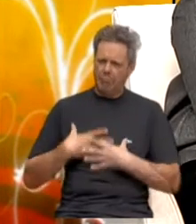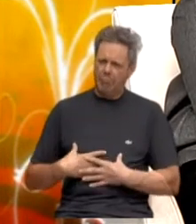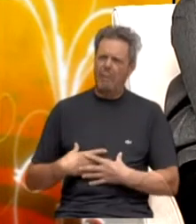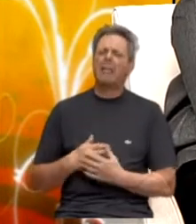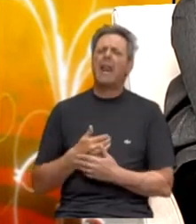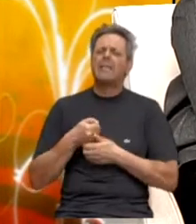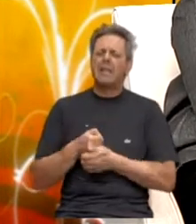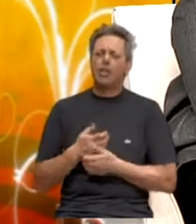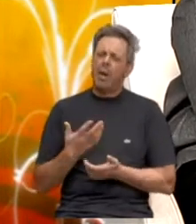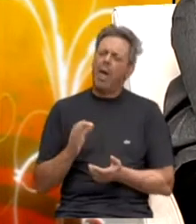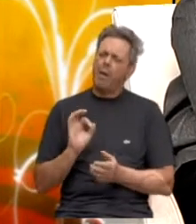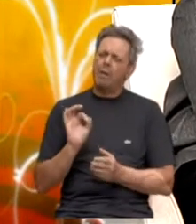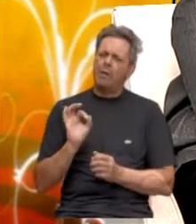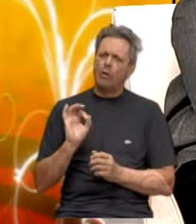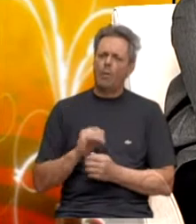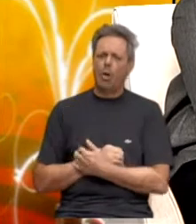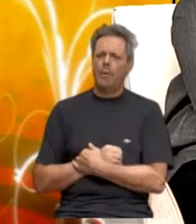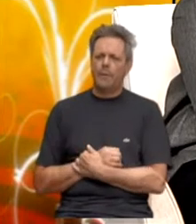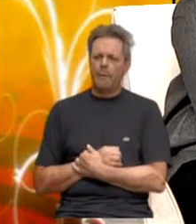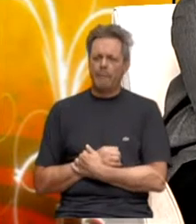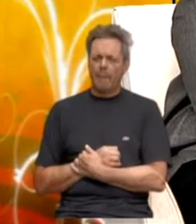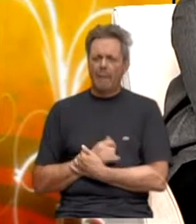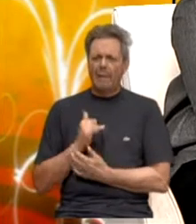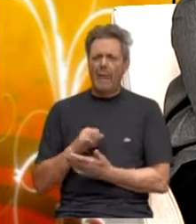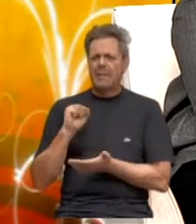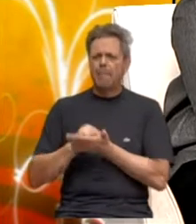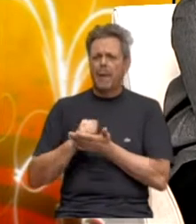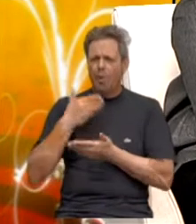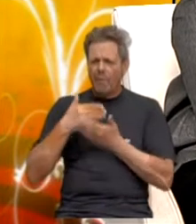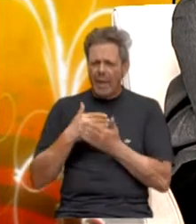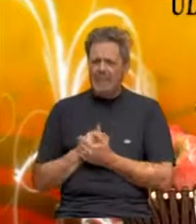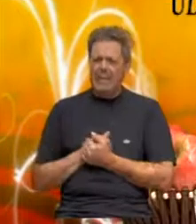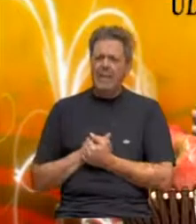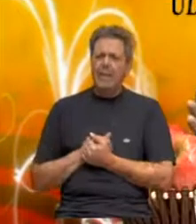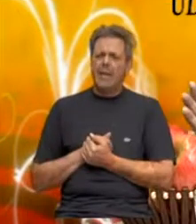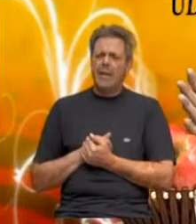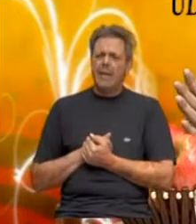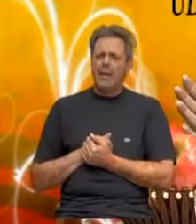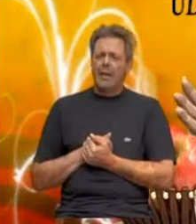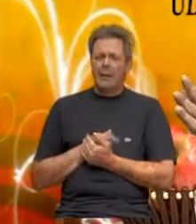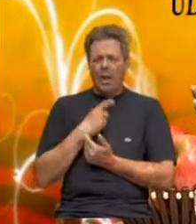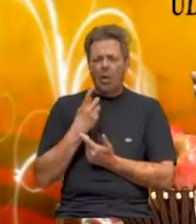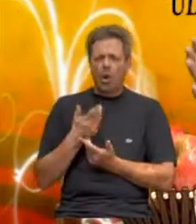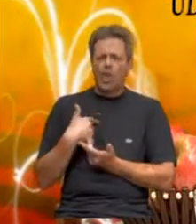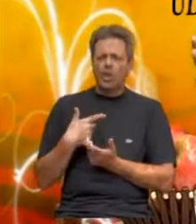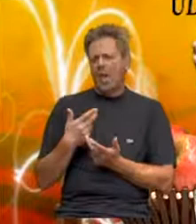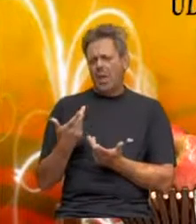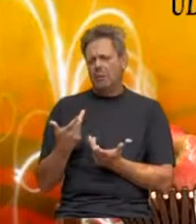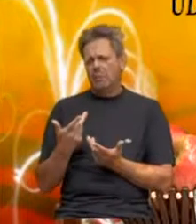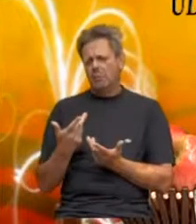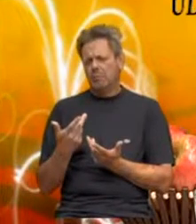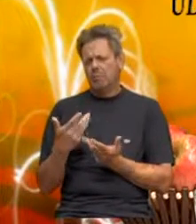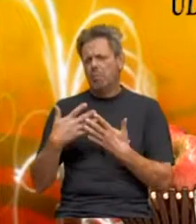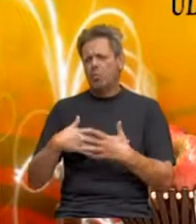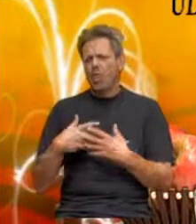samo podsjetiti, jer nisam sve zapamtila danas na preskonferenciji, da će se ustanove, recimo firme